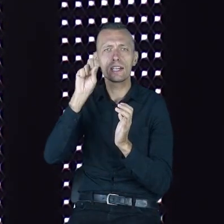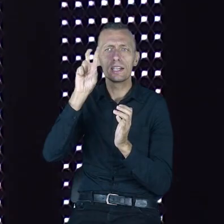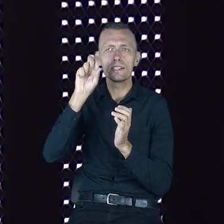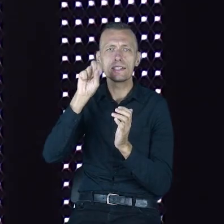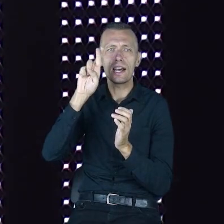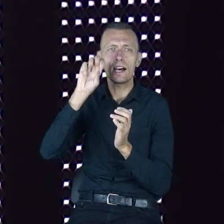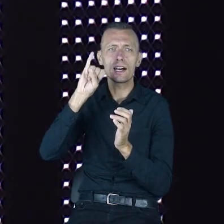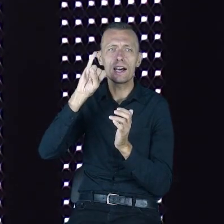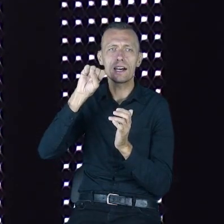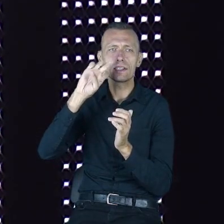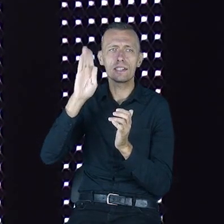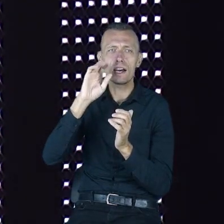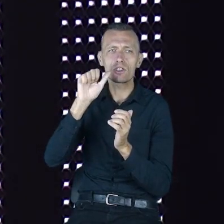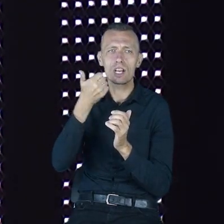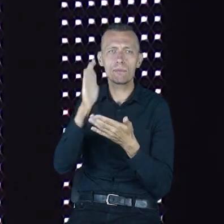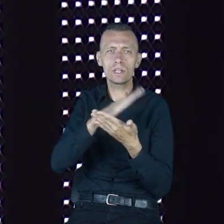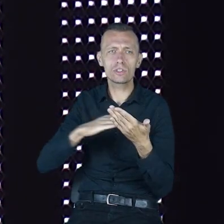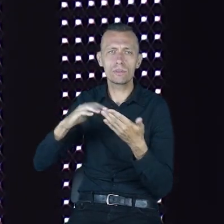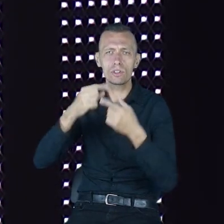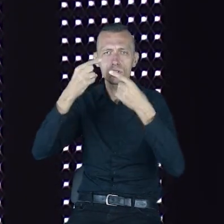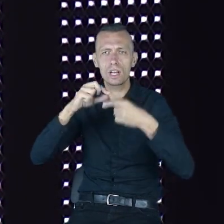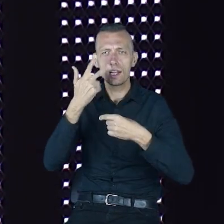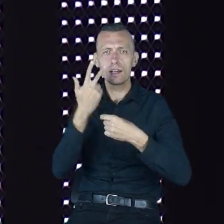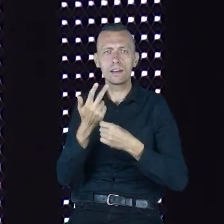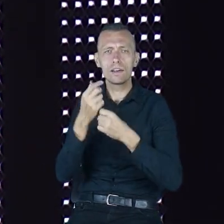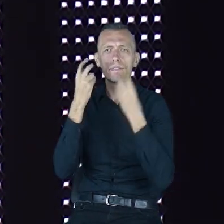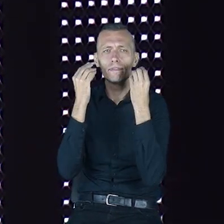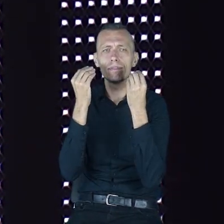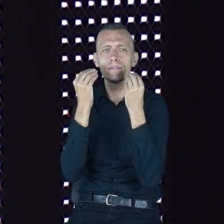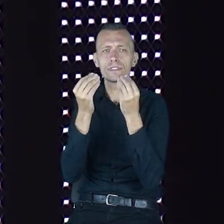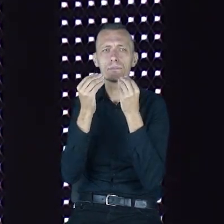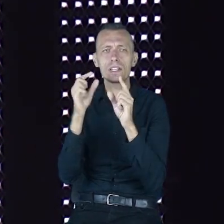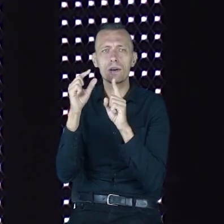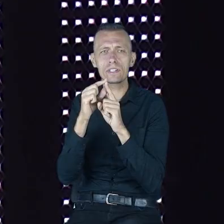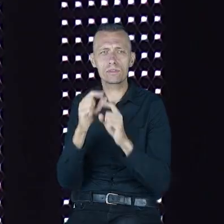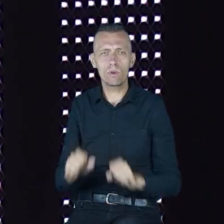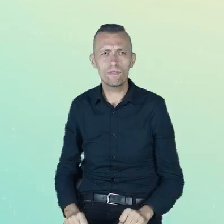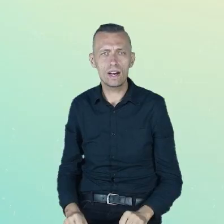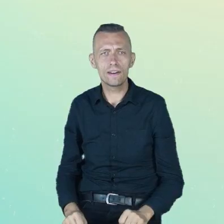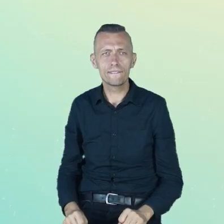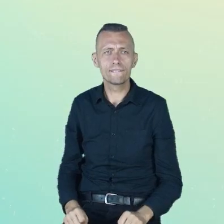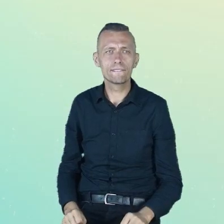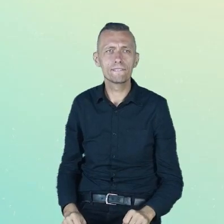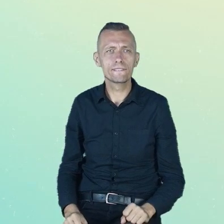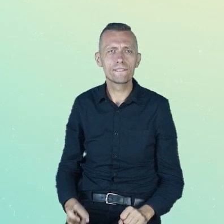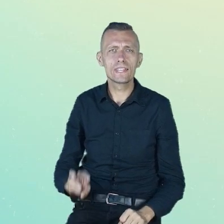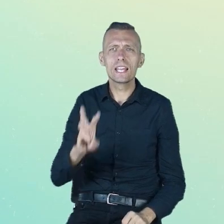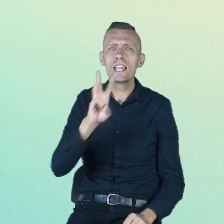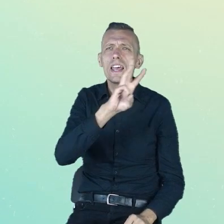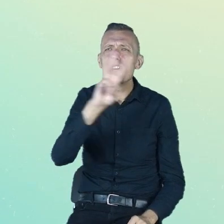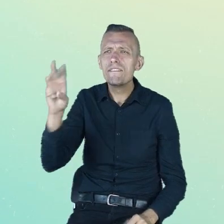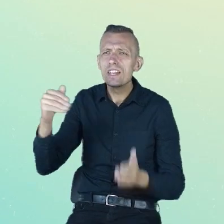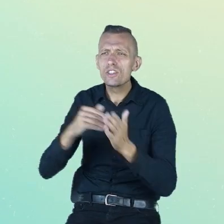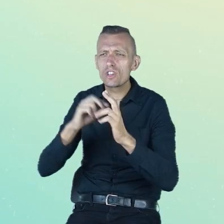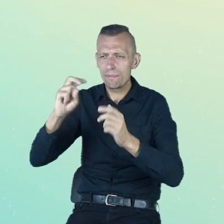1 rozdziale, wierszu 3 mamy niesamowite słowa. Zwróćcie się ku mnie, oświadcza Pan zastępów, a ja zwrócę się ku wam,